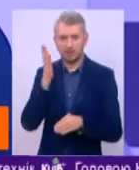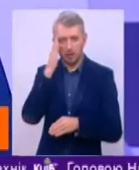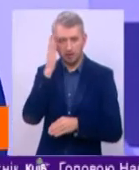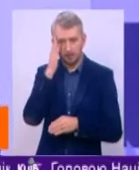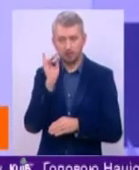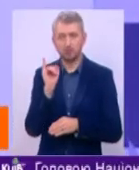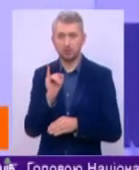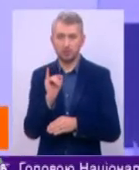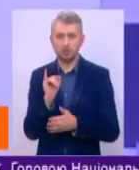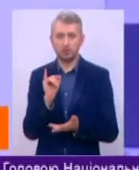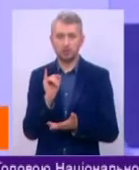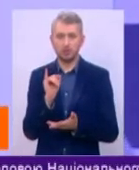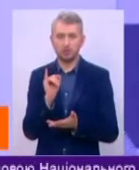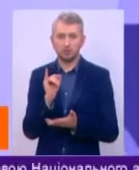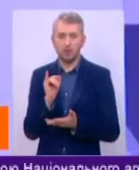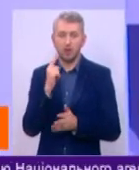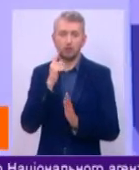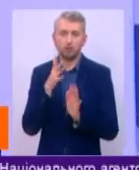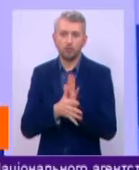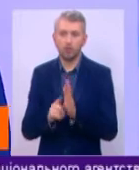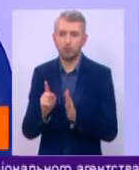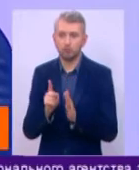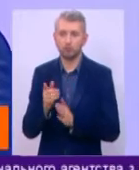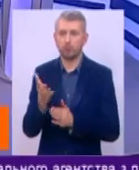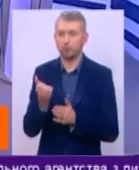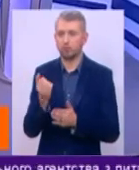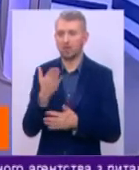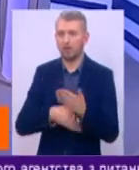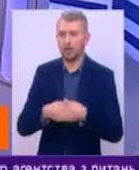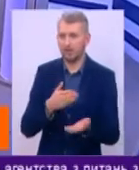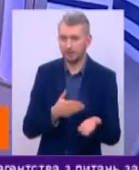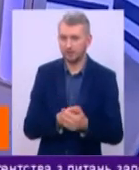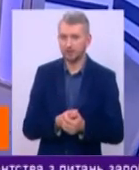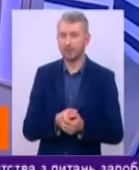працездатність, ну і зрозуміло, що, наприклад, там інвалідність. І